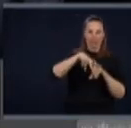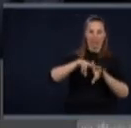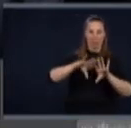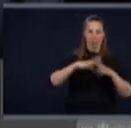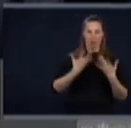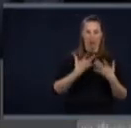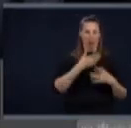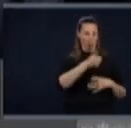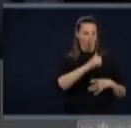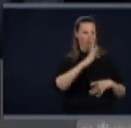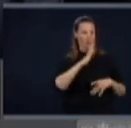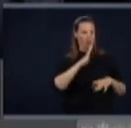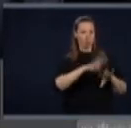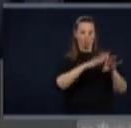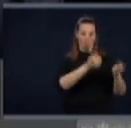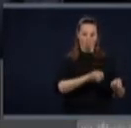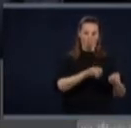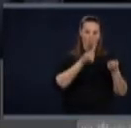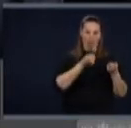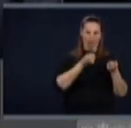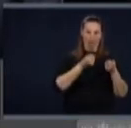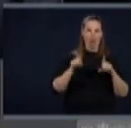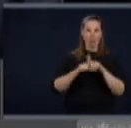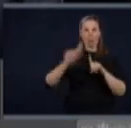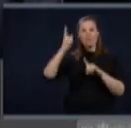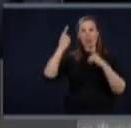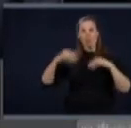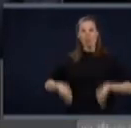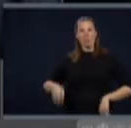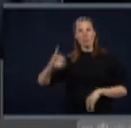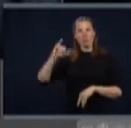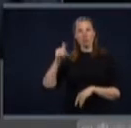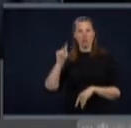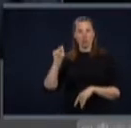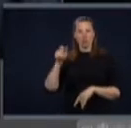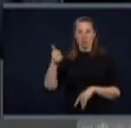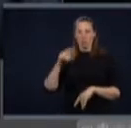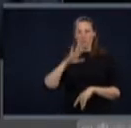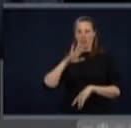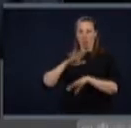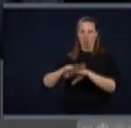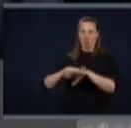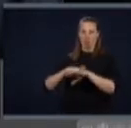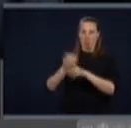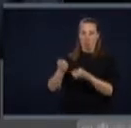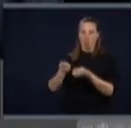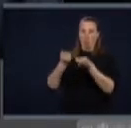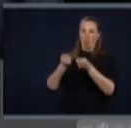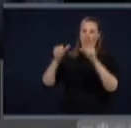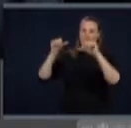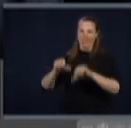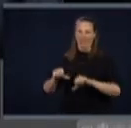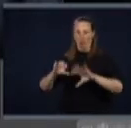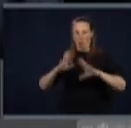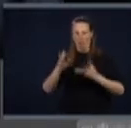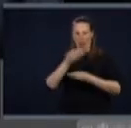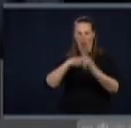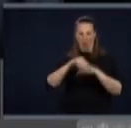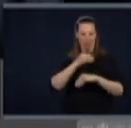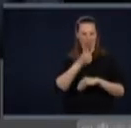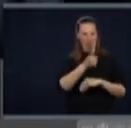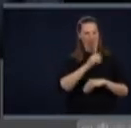plus modéré, entre guillemets, du premier ministre Trudeau. Qu'est-ce qui vous fait dire que votre approche est la bonne, d'une part, et d'autre part, en